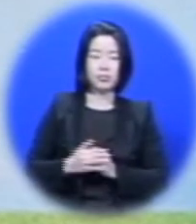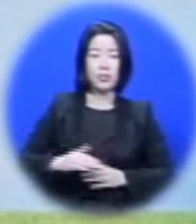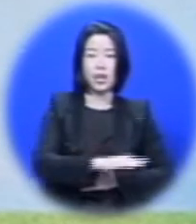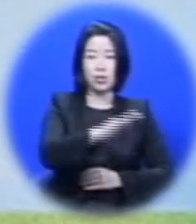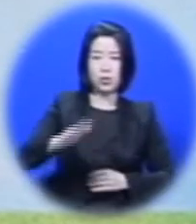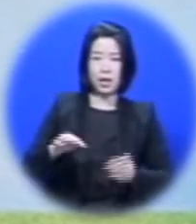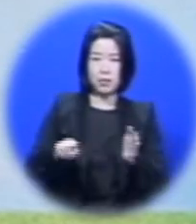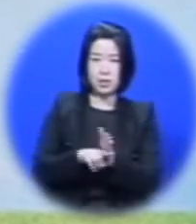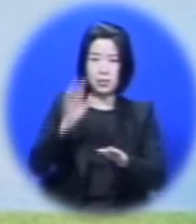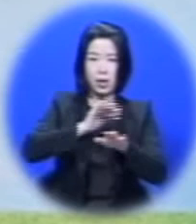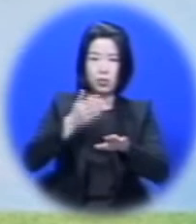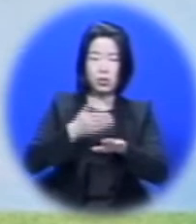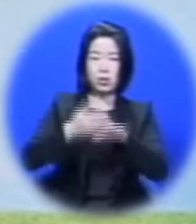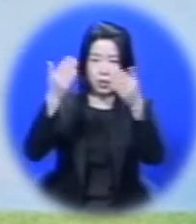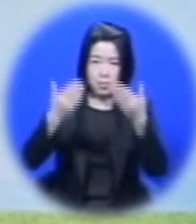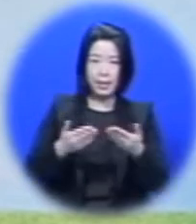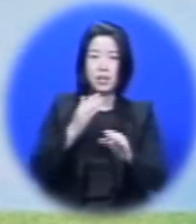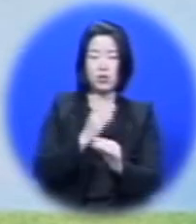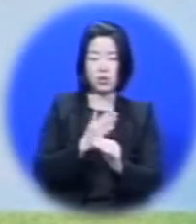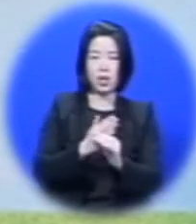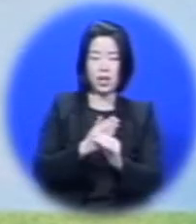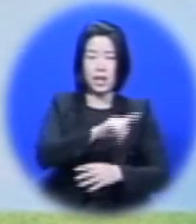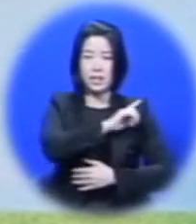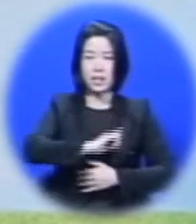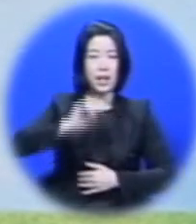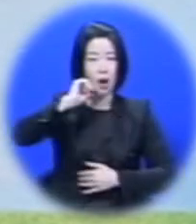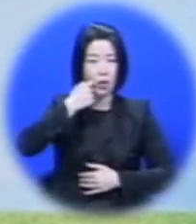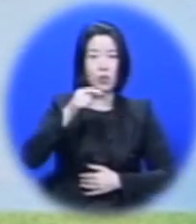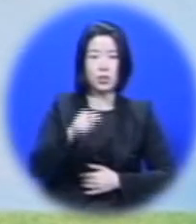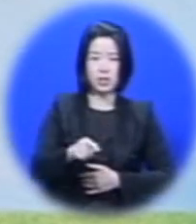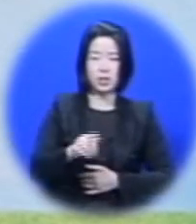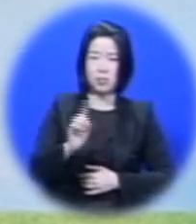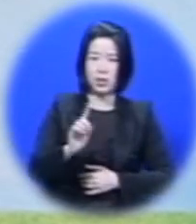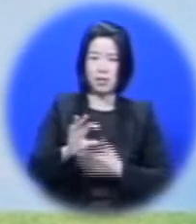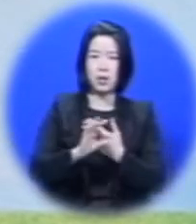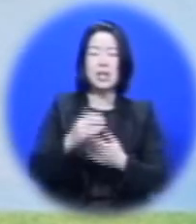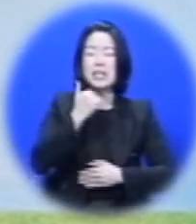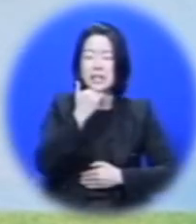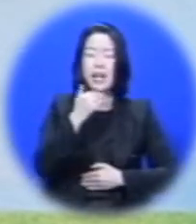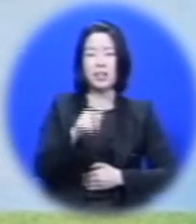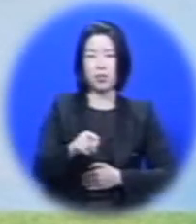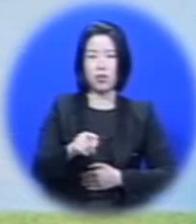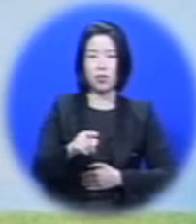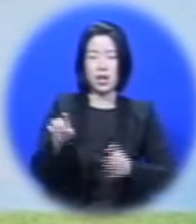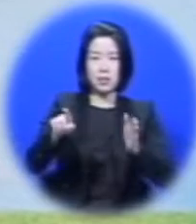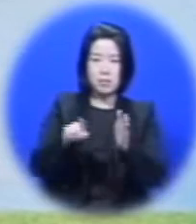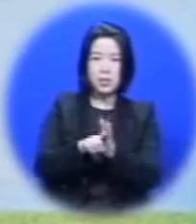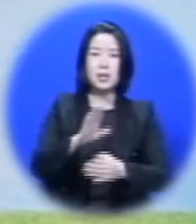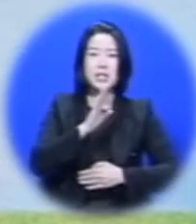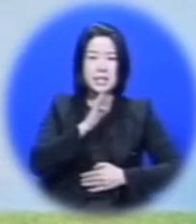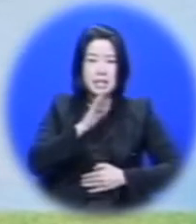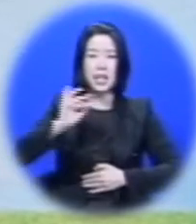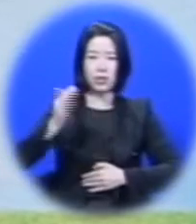우리가 믿음의 훈련을 받는 중에 가장 어려운 것이 기다리는 겁니다. 믿음이 실제가